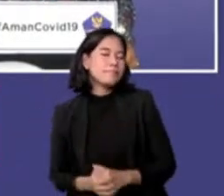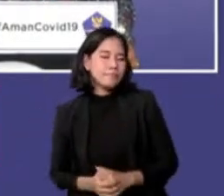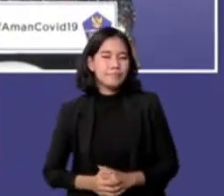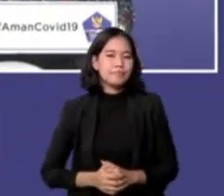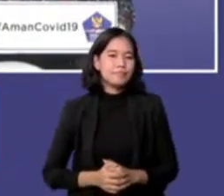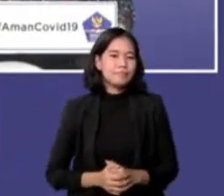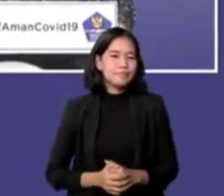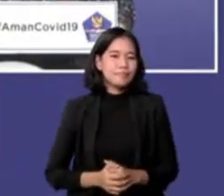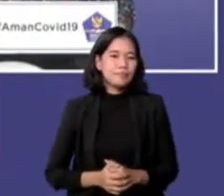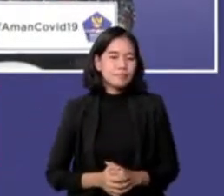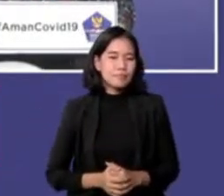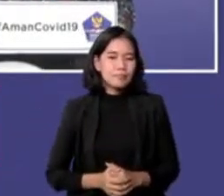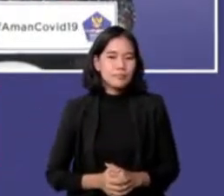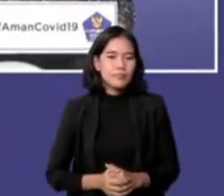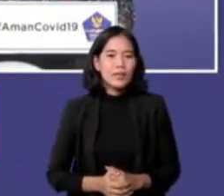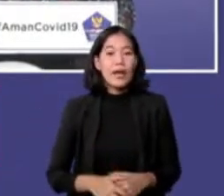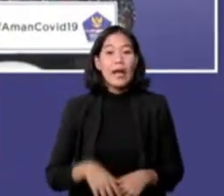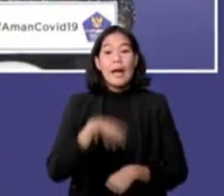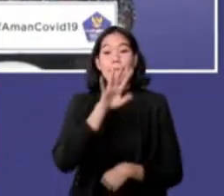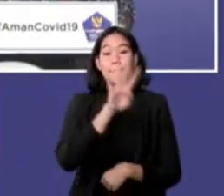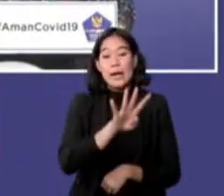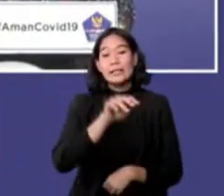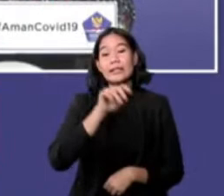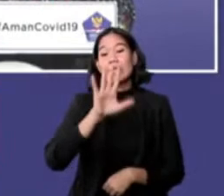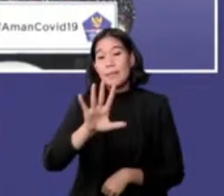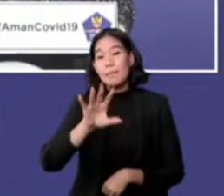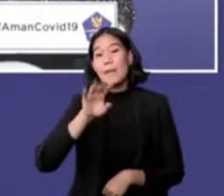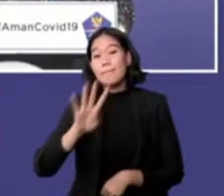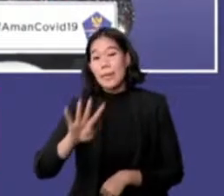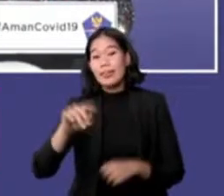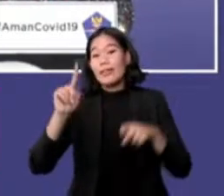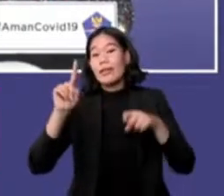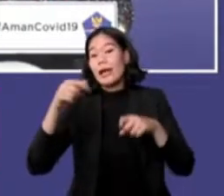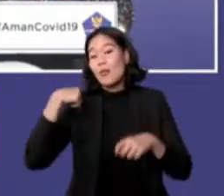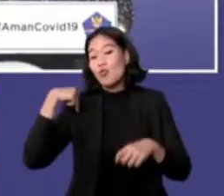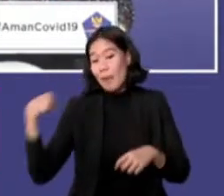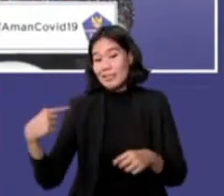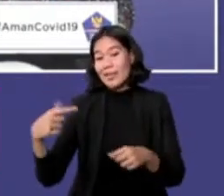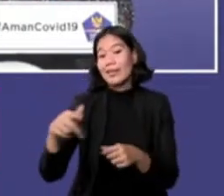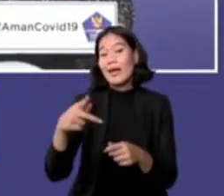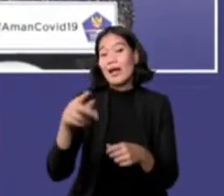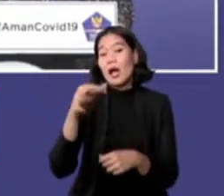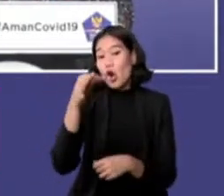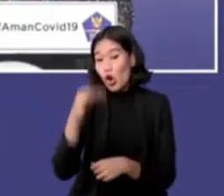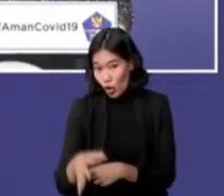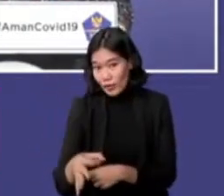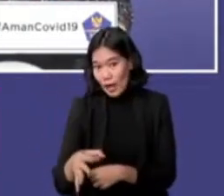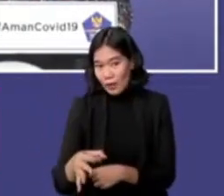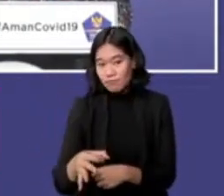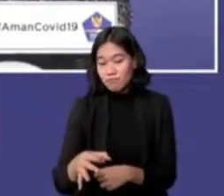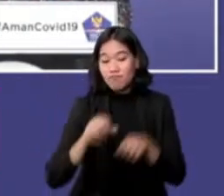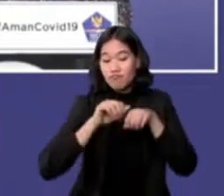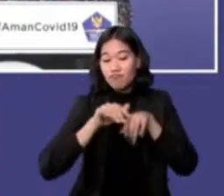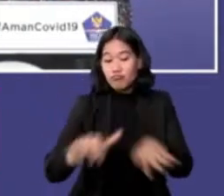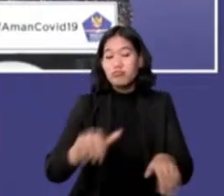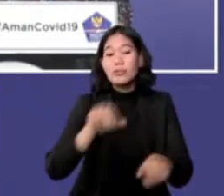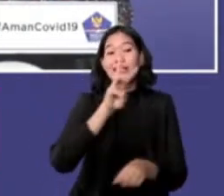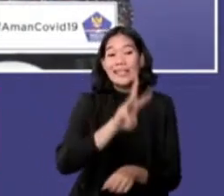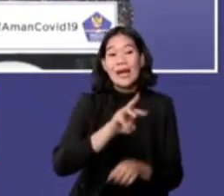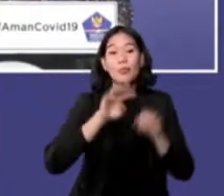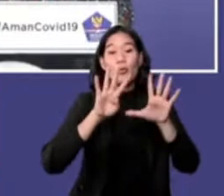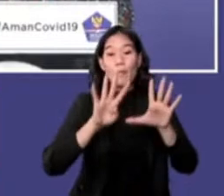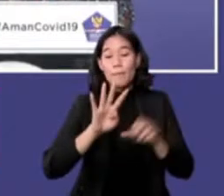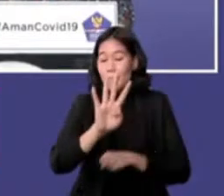orang. Saudara-saudara, 455 kabupaten kota di 34 provinsi